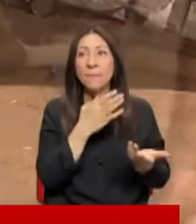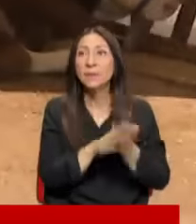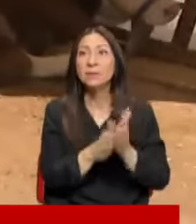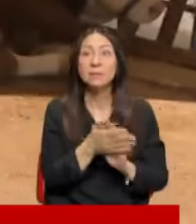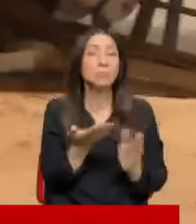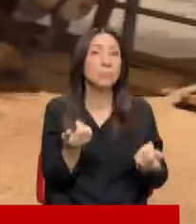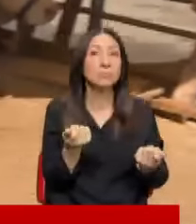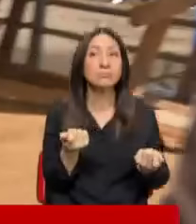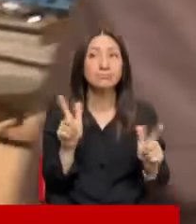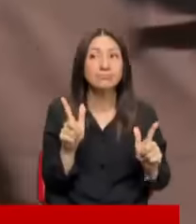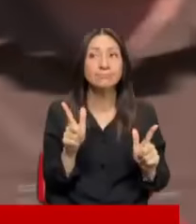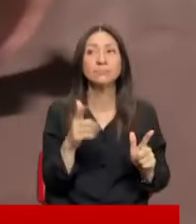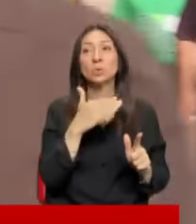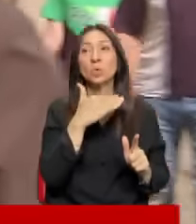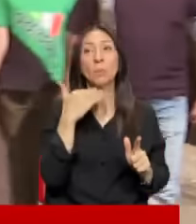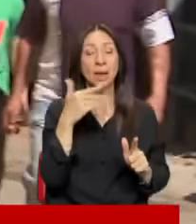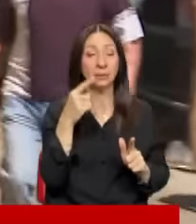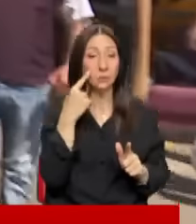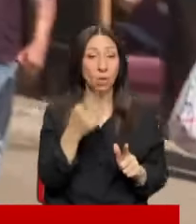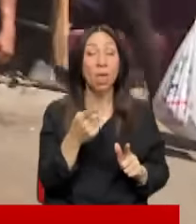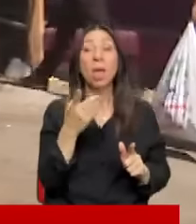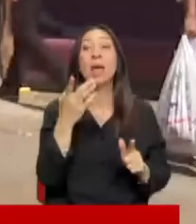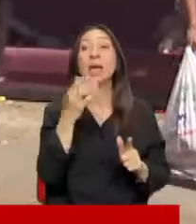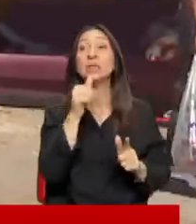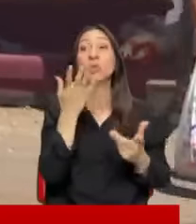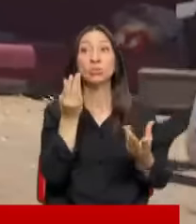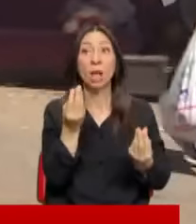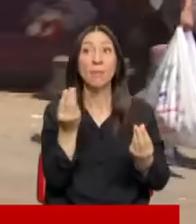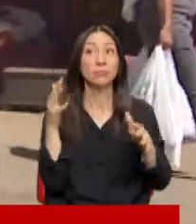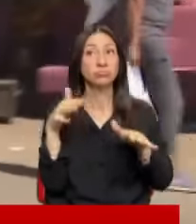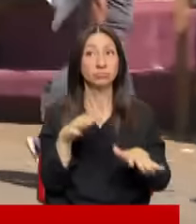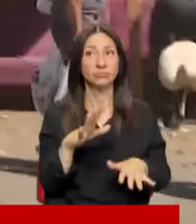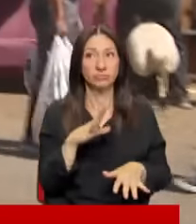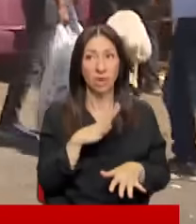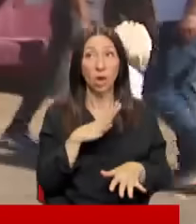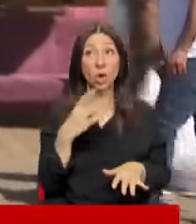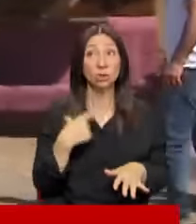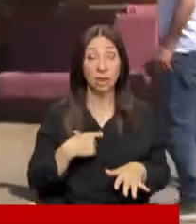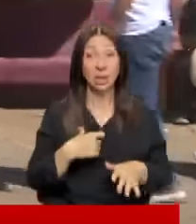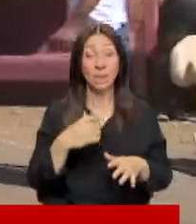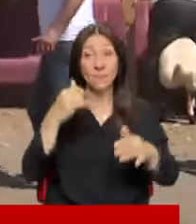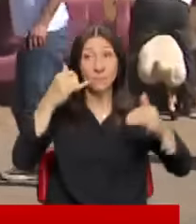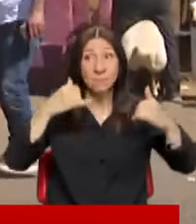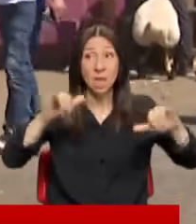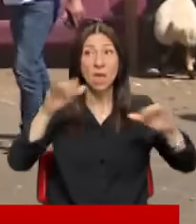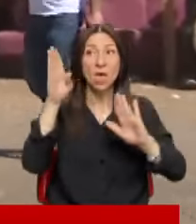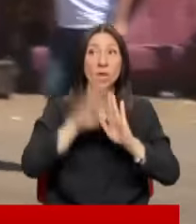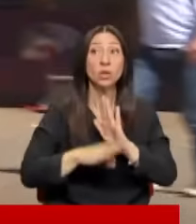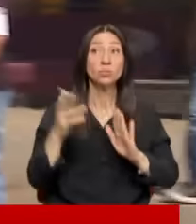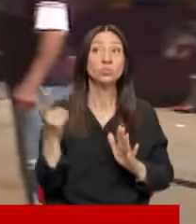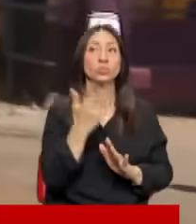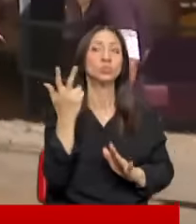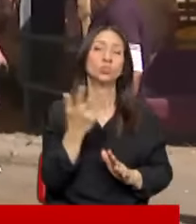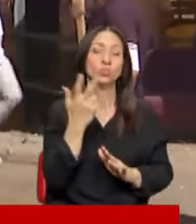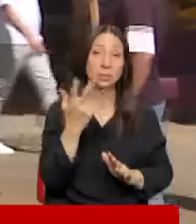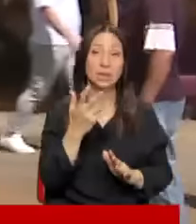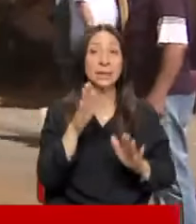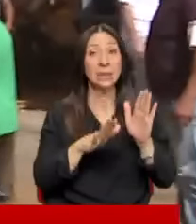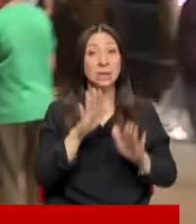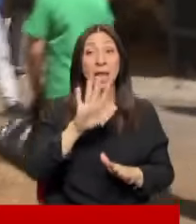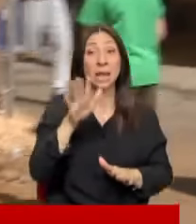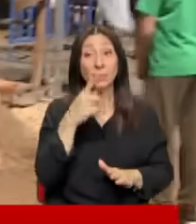ürünler. Bayramın ilk günü kurban pazarında hiç olmadığı kadar hareketli bir gün yaşanıyor. Özellikle büyükbaşlarda indirim oranı çok yüksek.